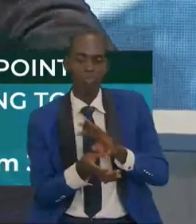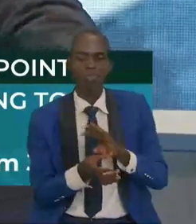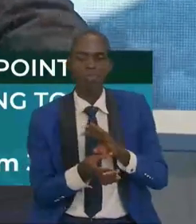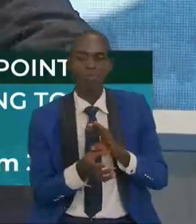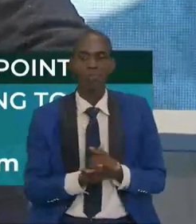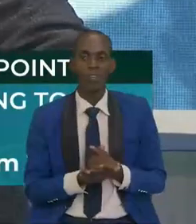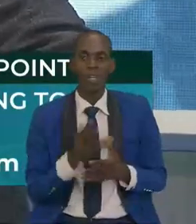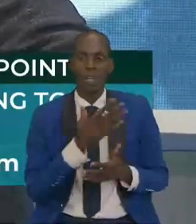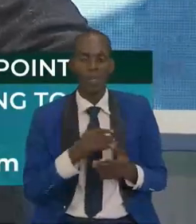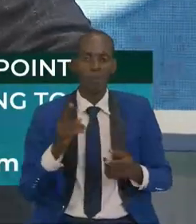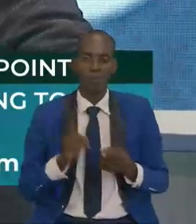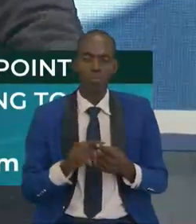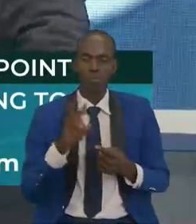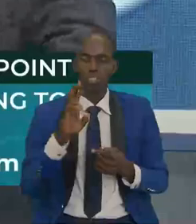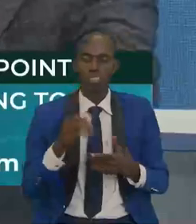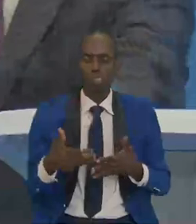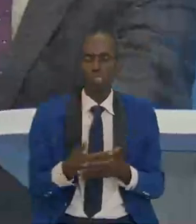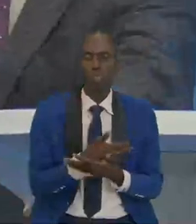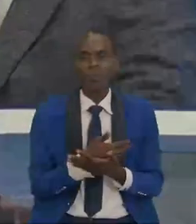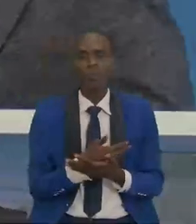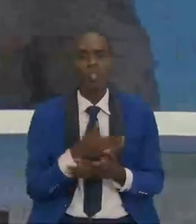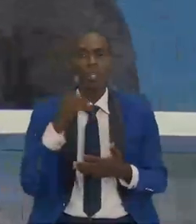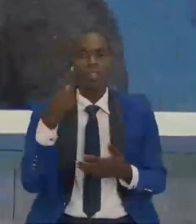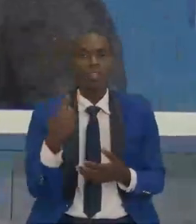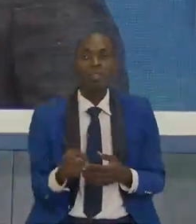convertir, pour renouveler.